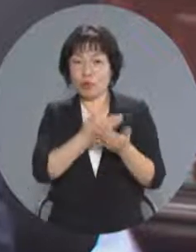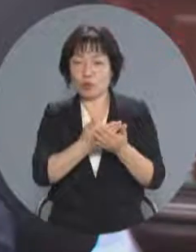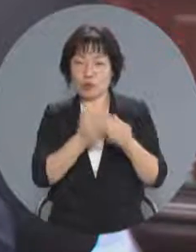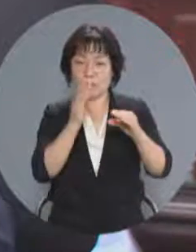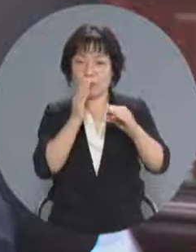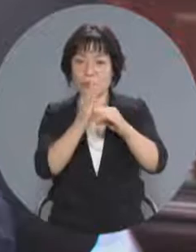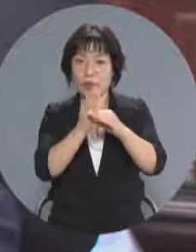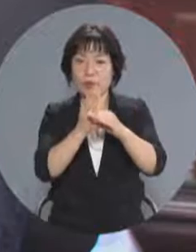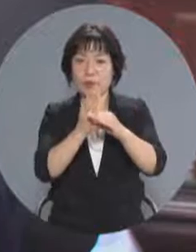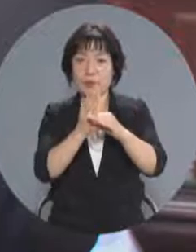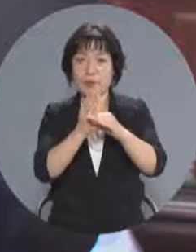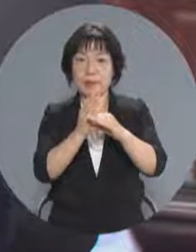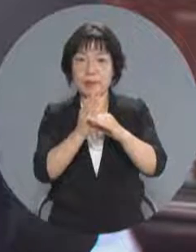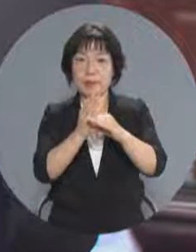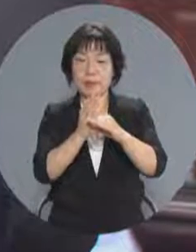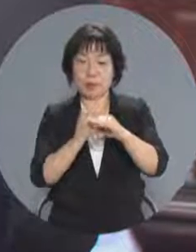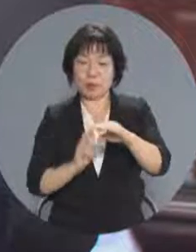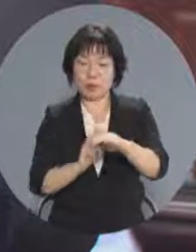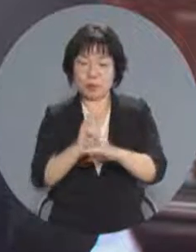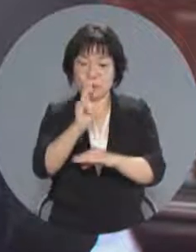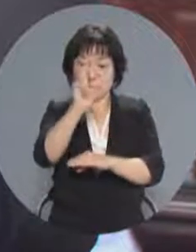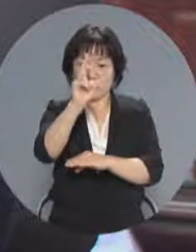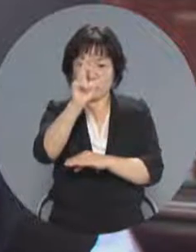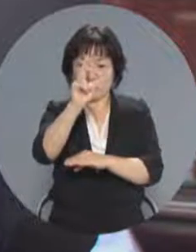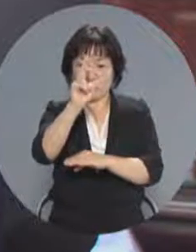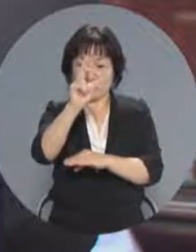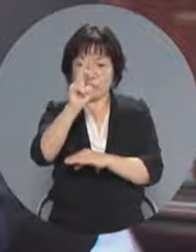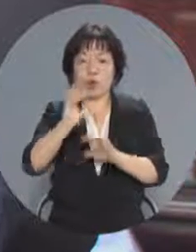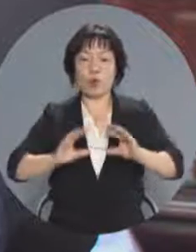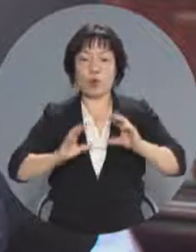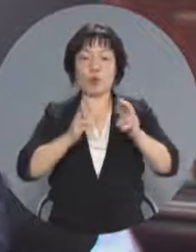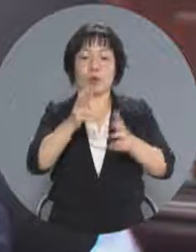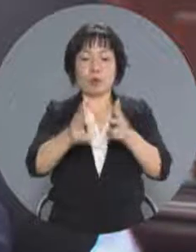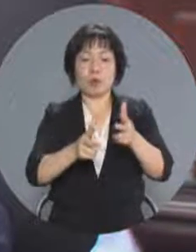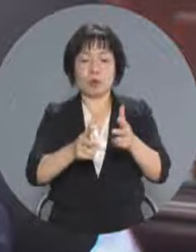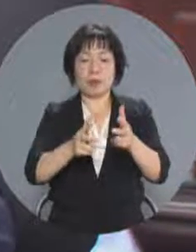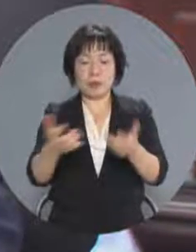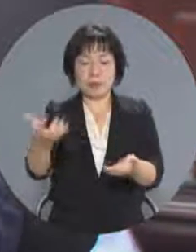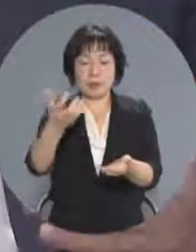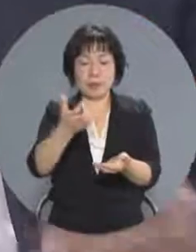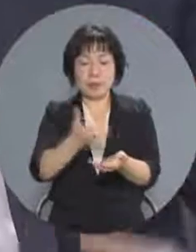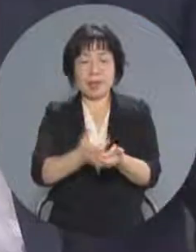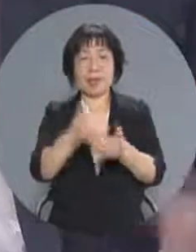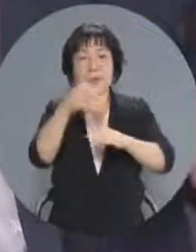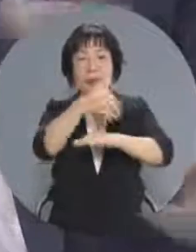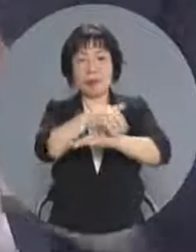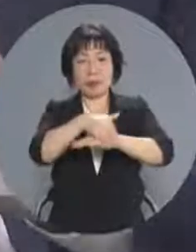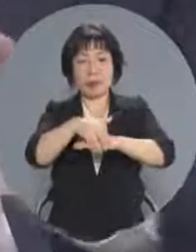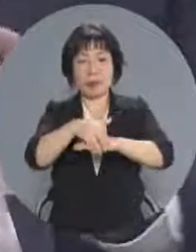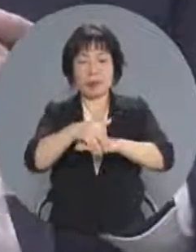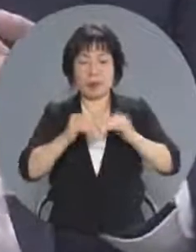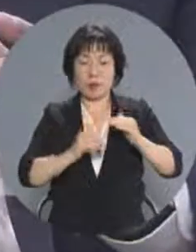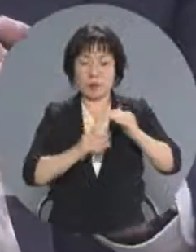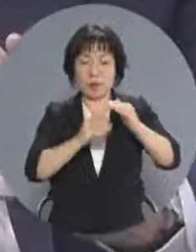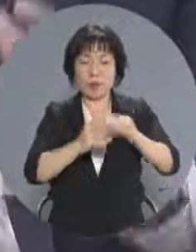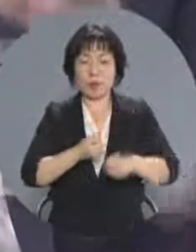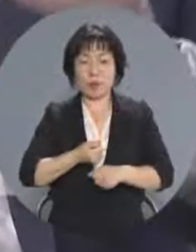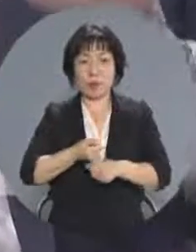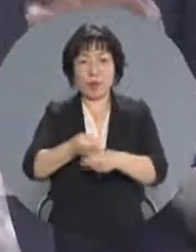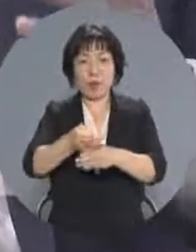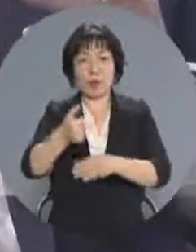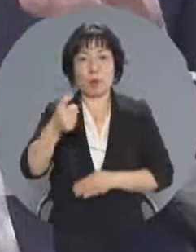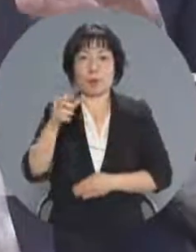핵심이 그 우주 발사체 국가 판단을 조성하는 일입니다 그래서 지금 단계적으로 50만 평